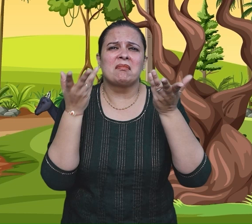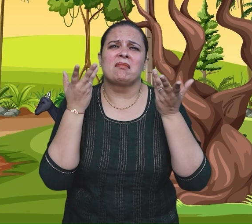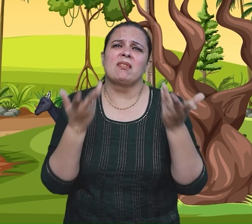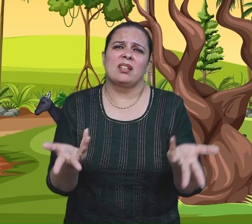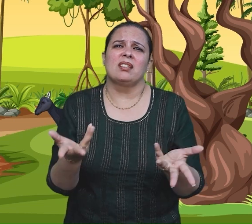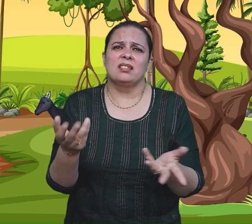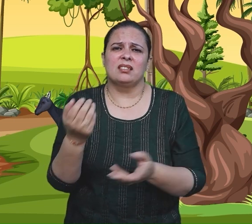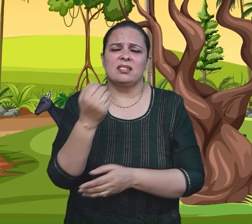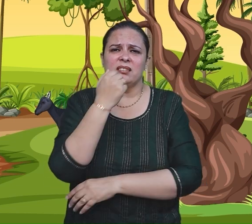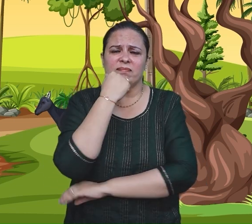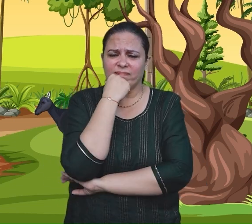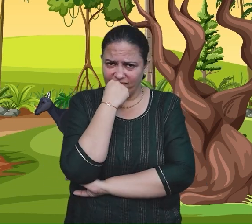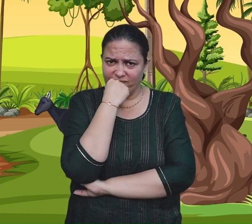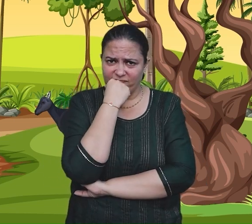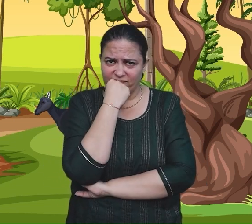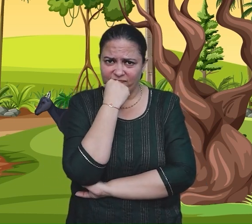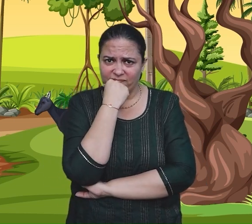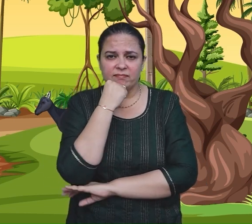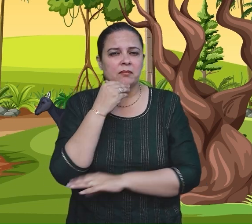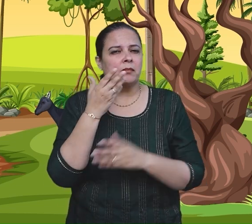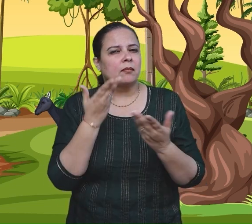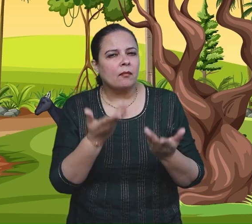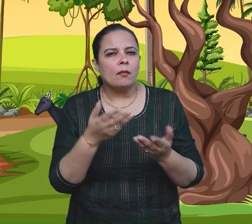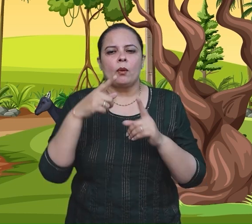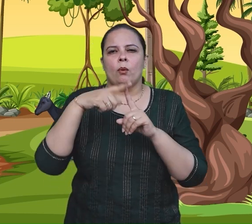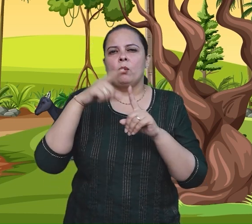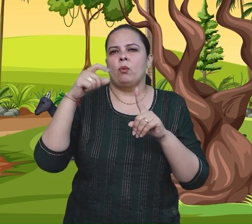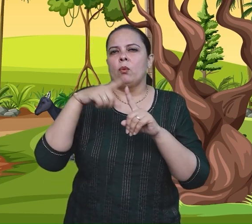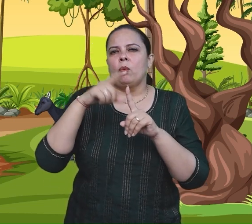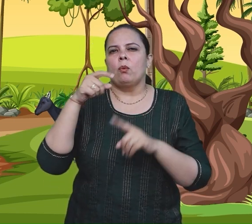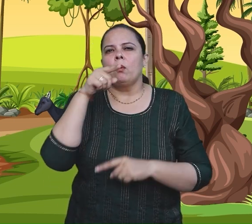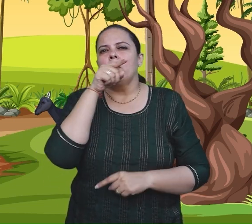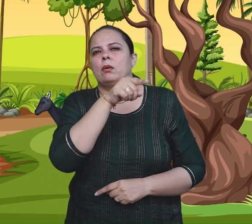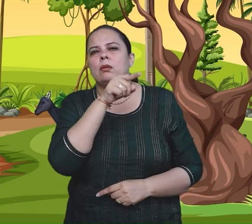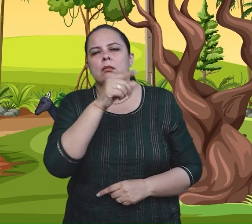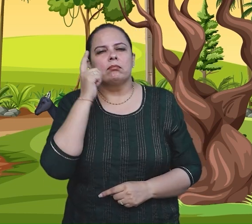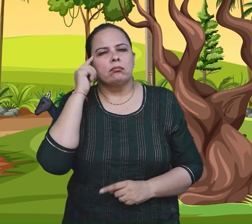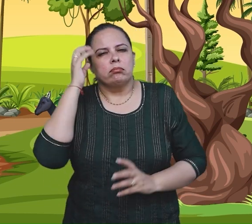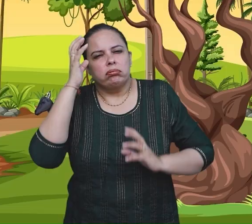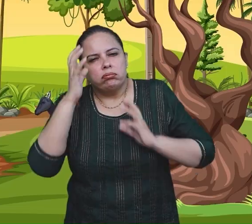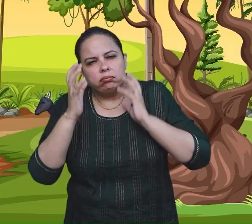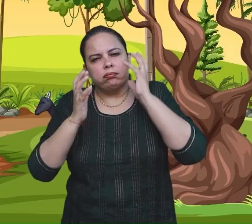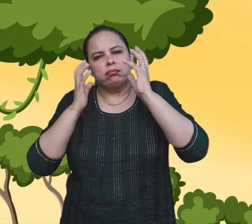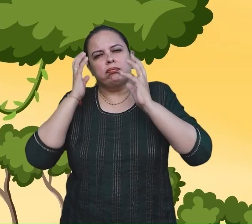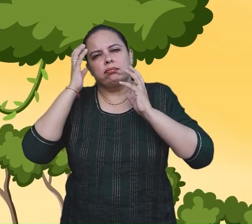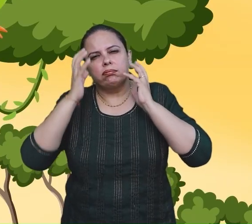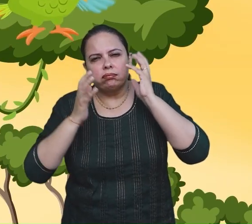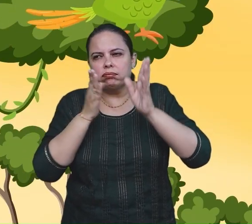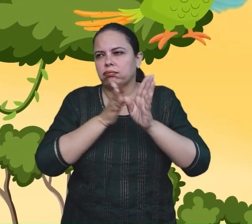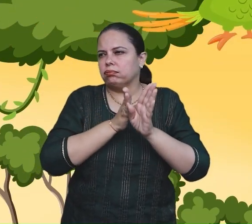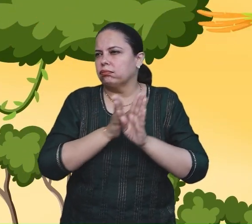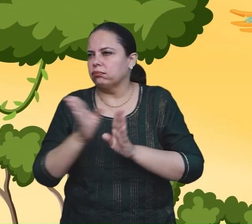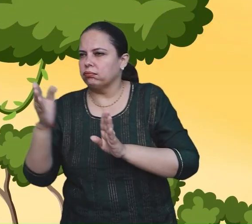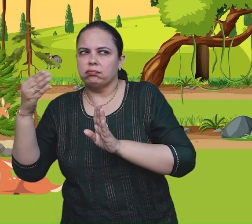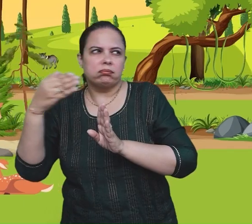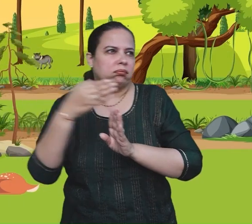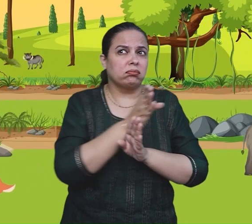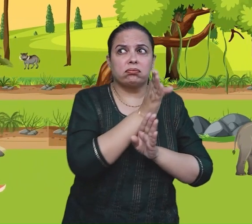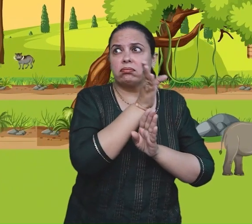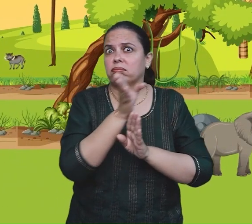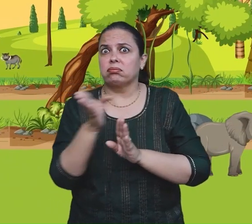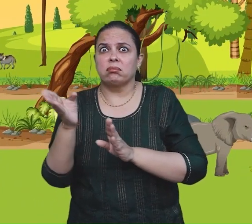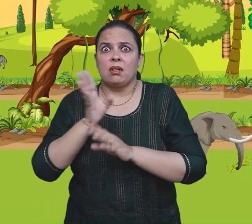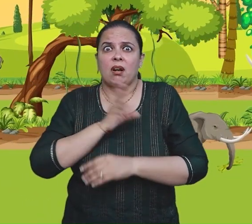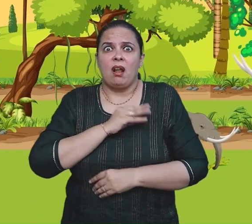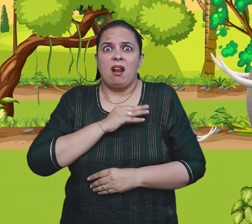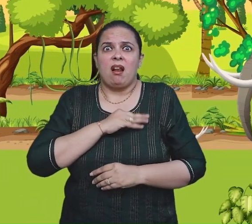था? यही सोचते सोचते वो परेशान हो गया और रास्ते में खो जाने की